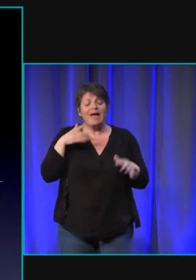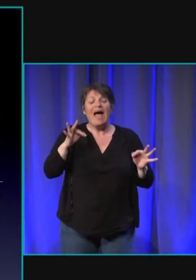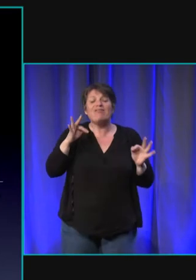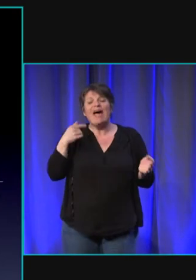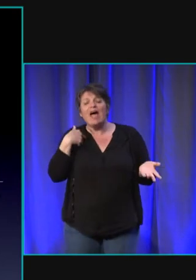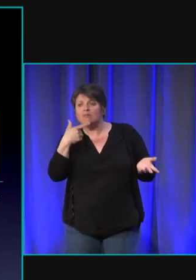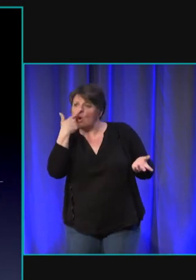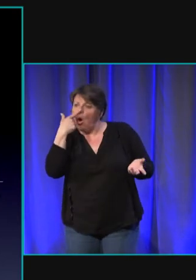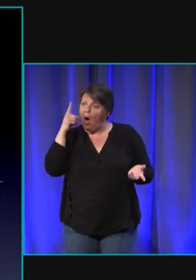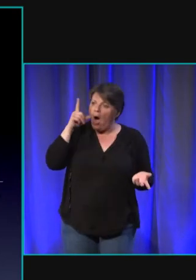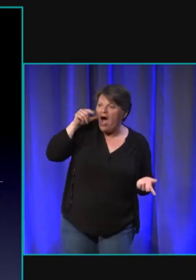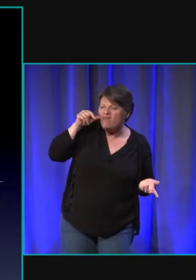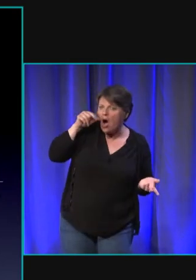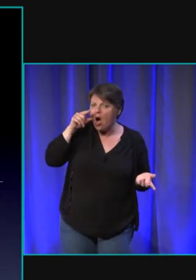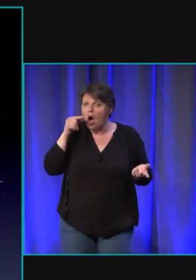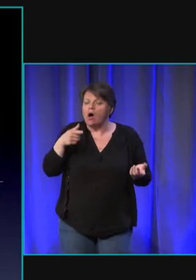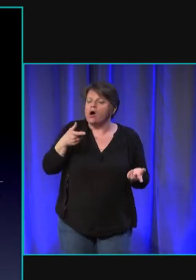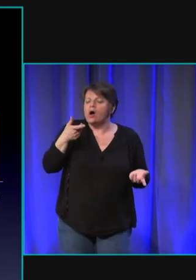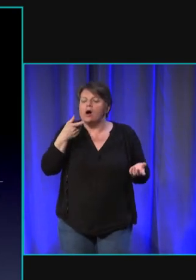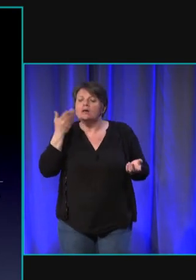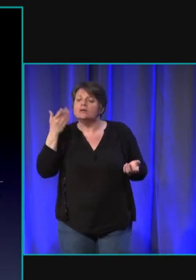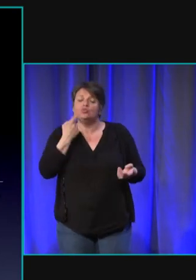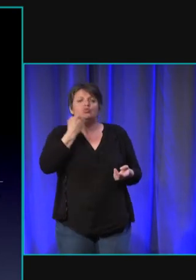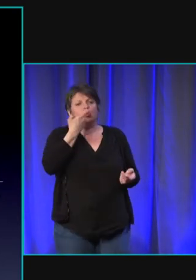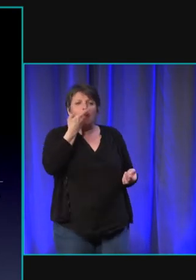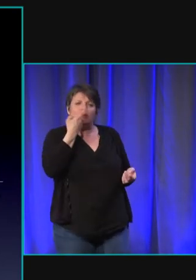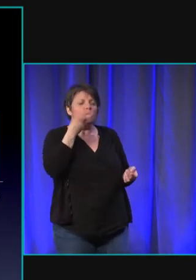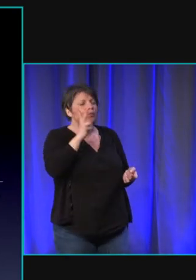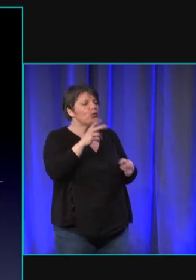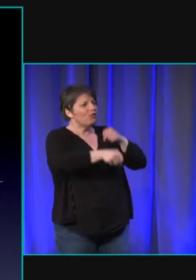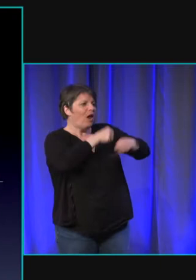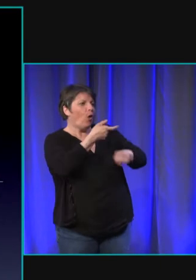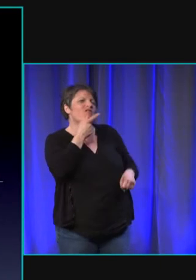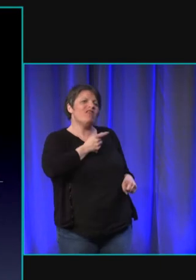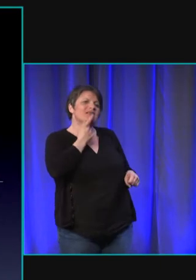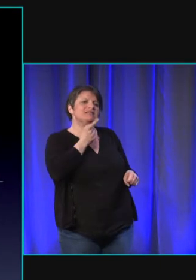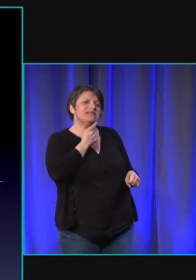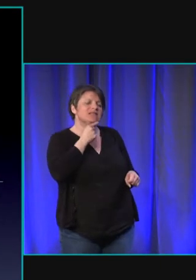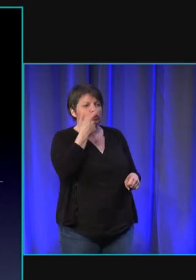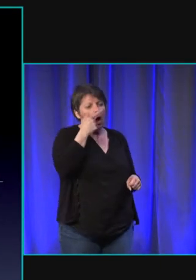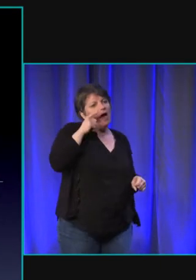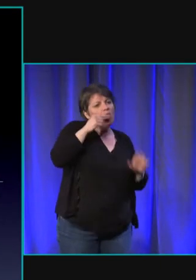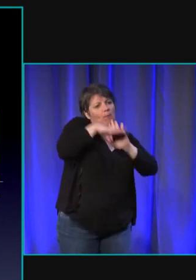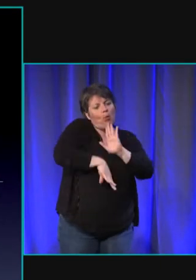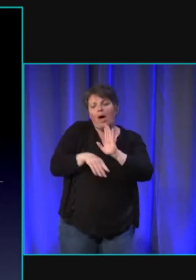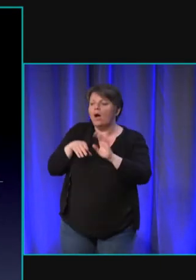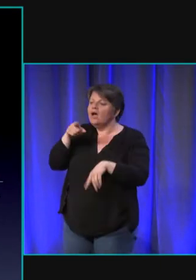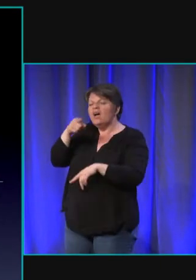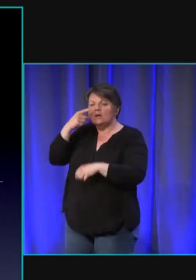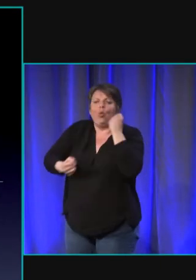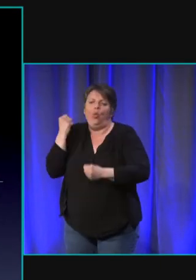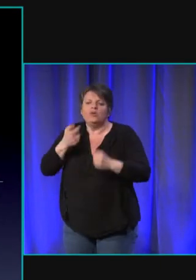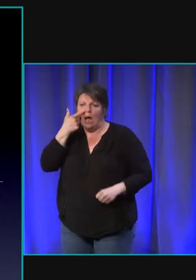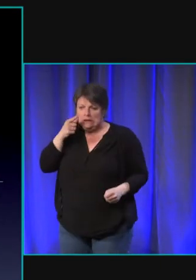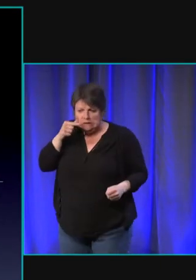la perception de l'effort est toujours plus facile quand on fait du vélo qu'en course à pied, aussi bien chez les garçons que chez les